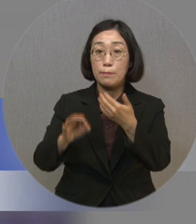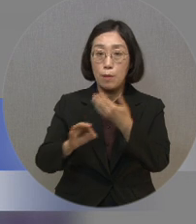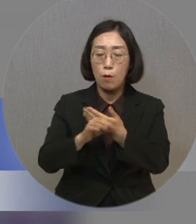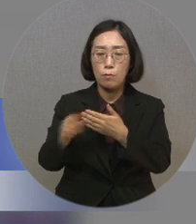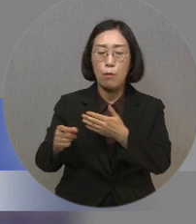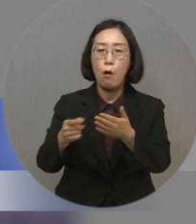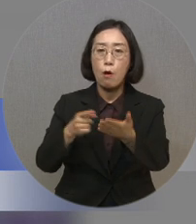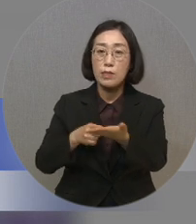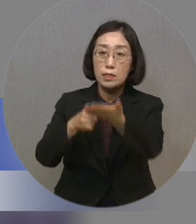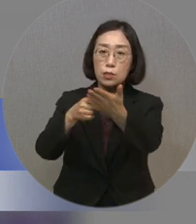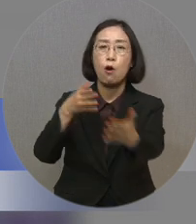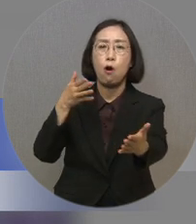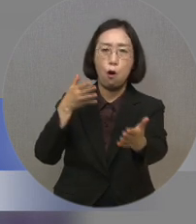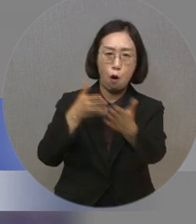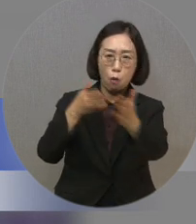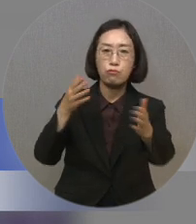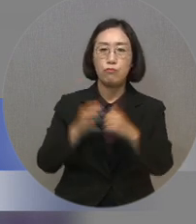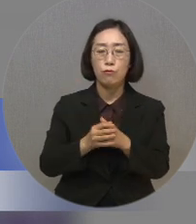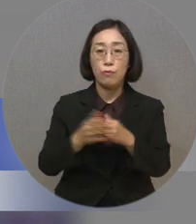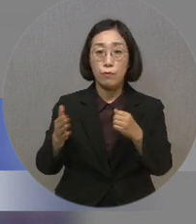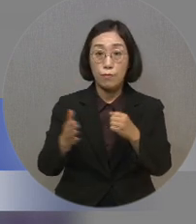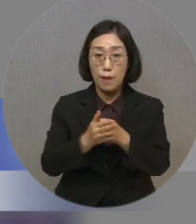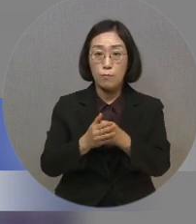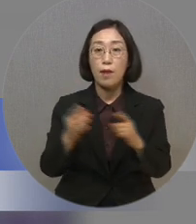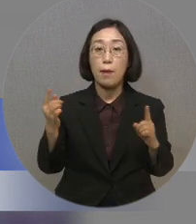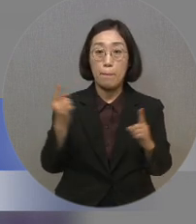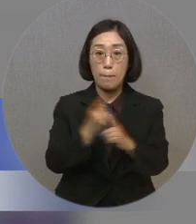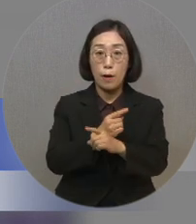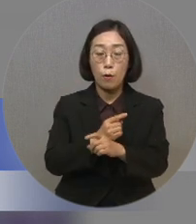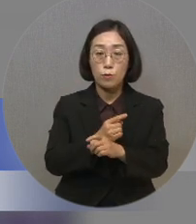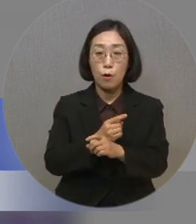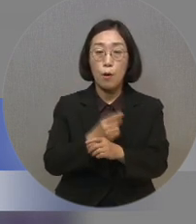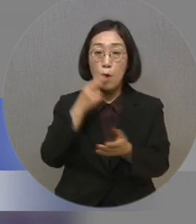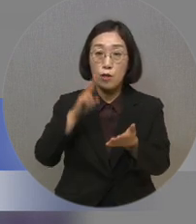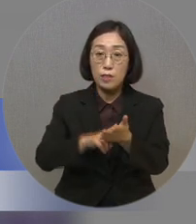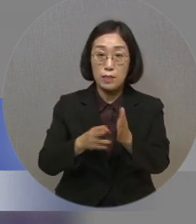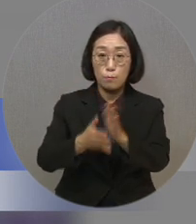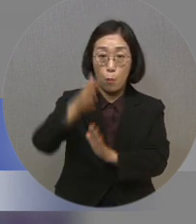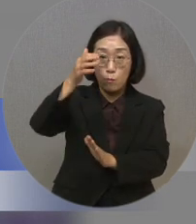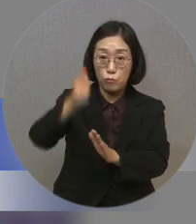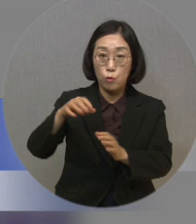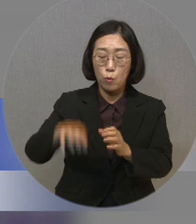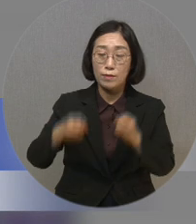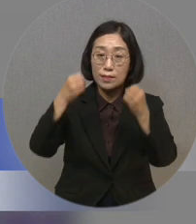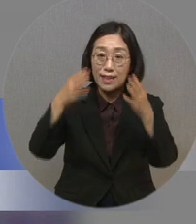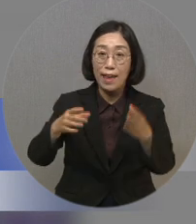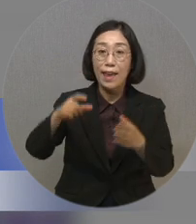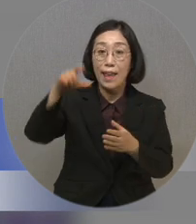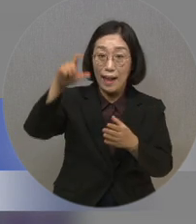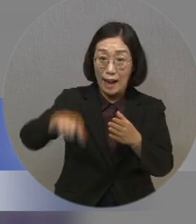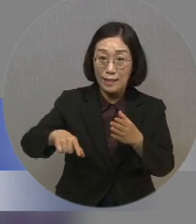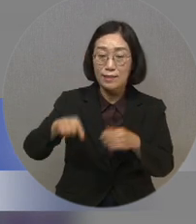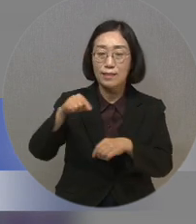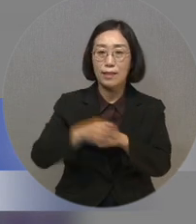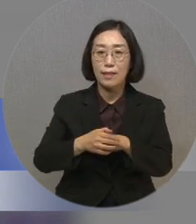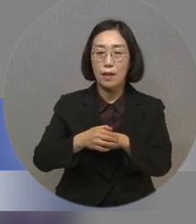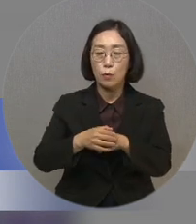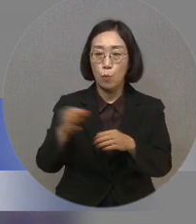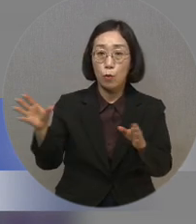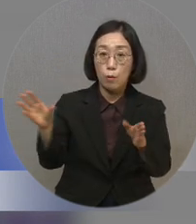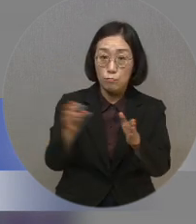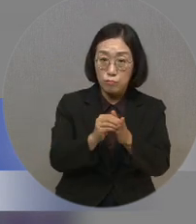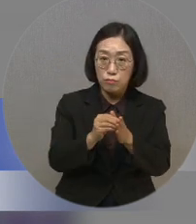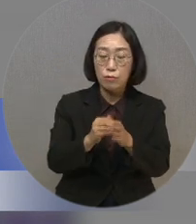발급이 거부됐습니다. 이에 공단은 우정사업본부에서 출시 예정인 신규 전용카드에 선불